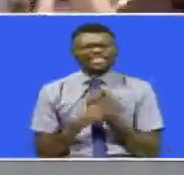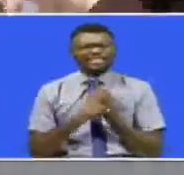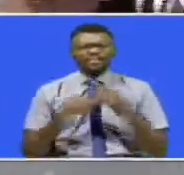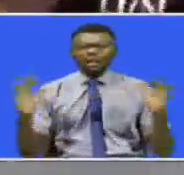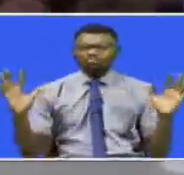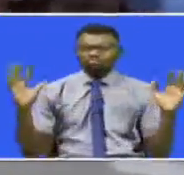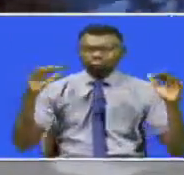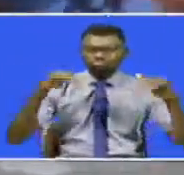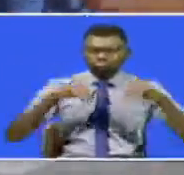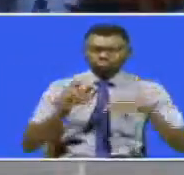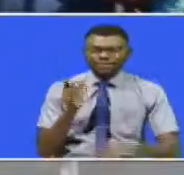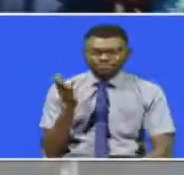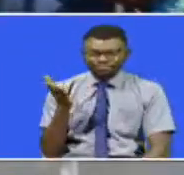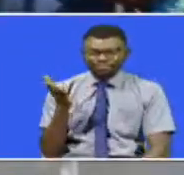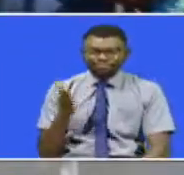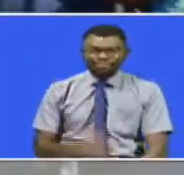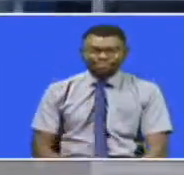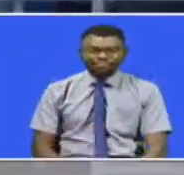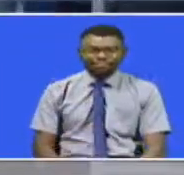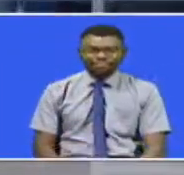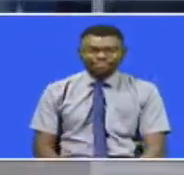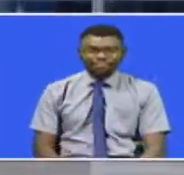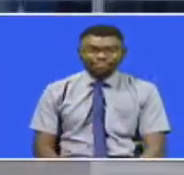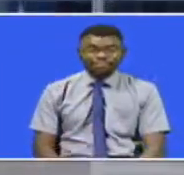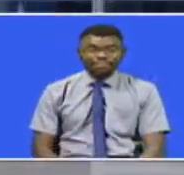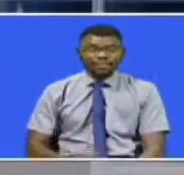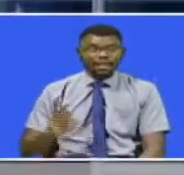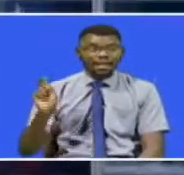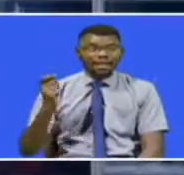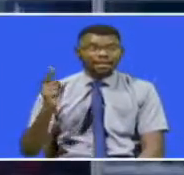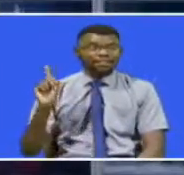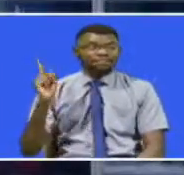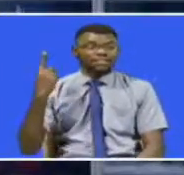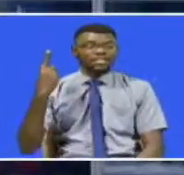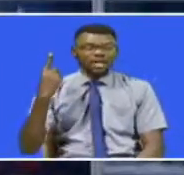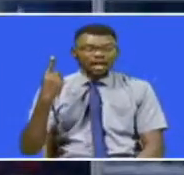Meanwhile, Kenya Kwanza opponent Azimio la Umoja.